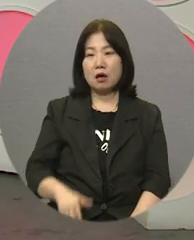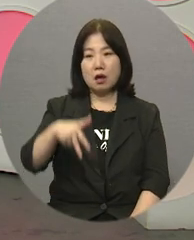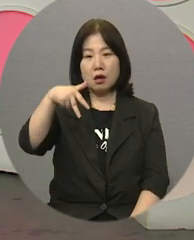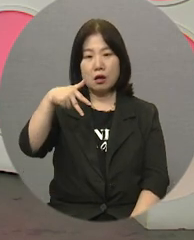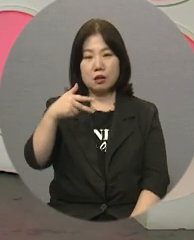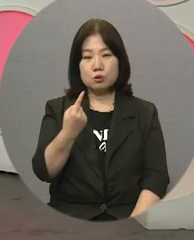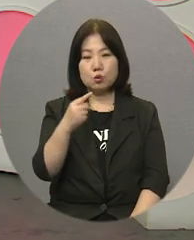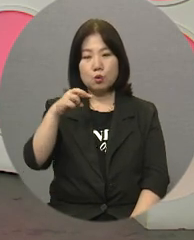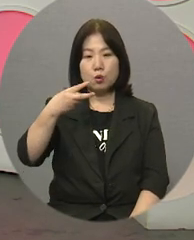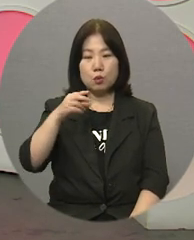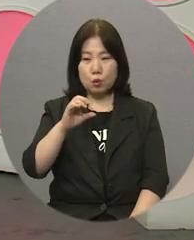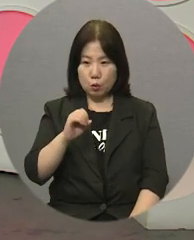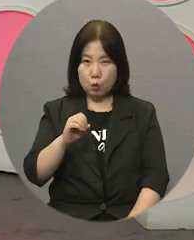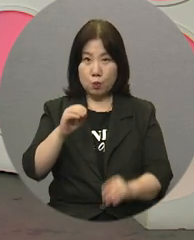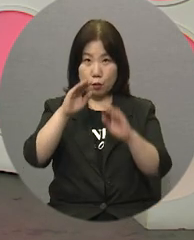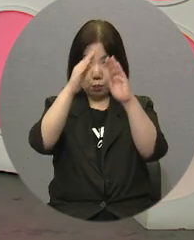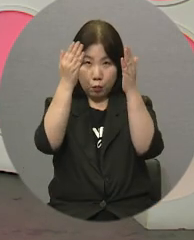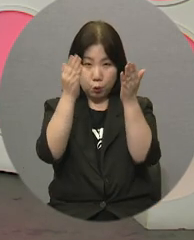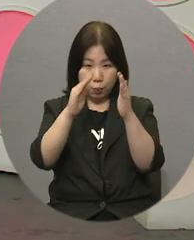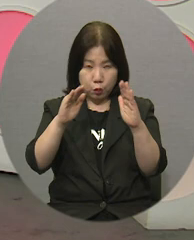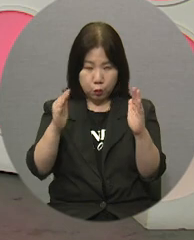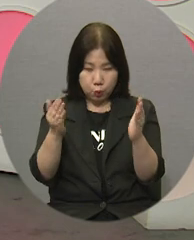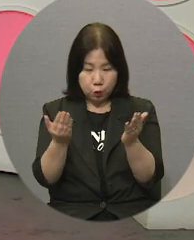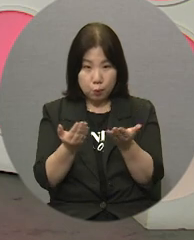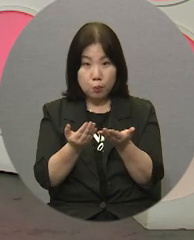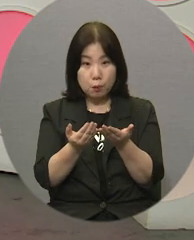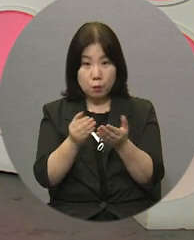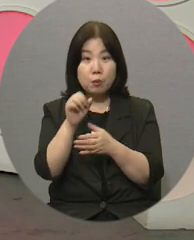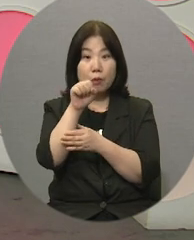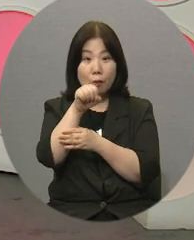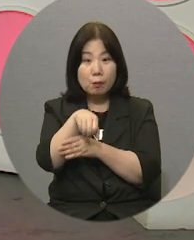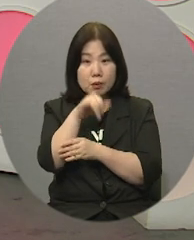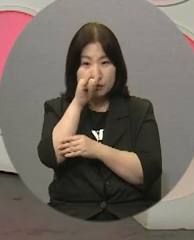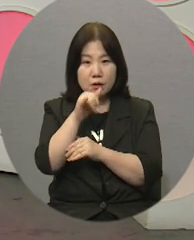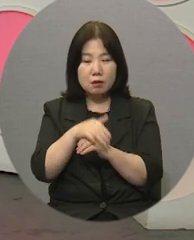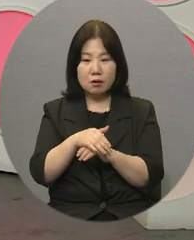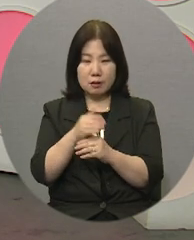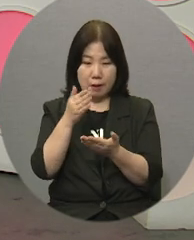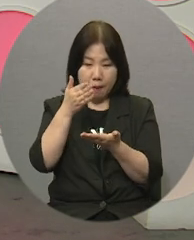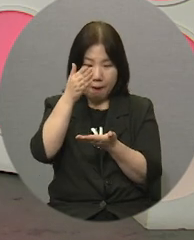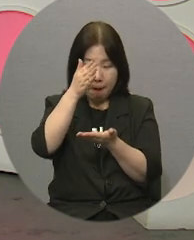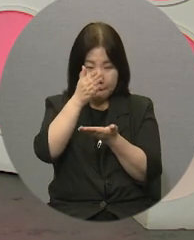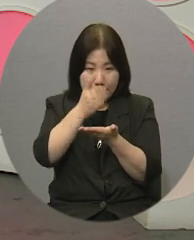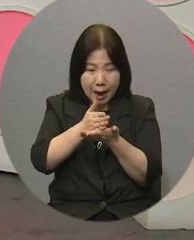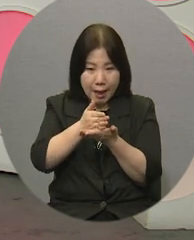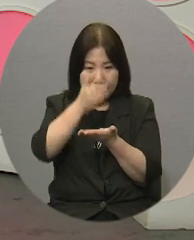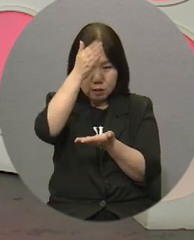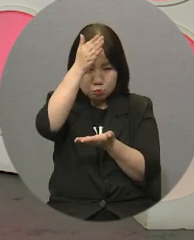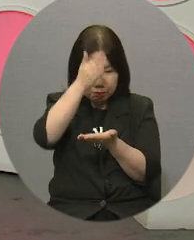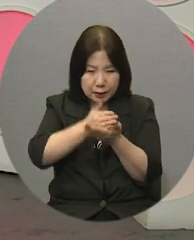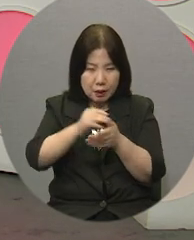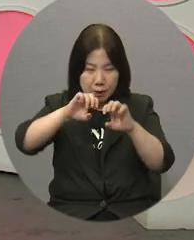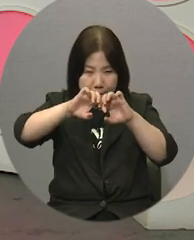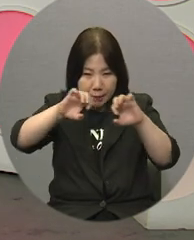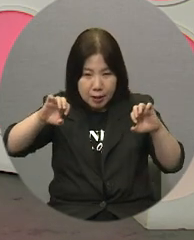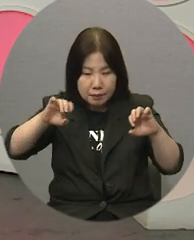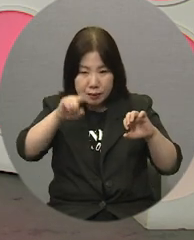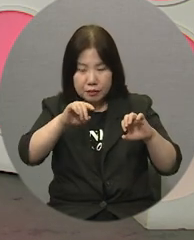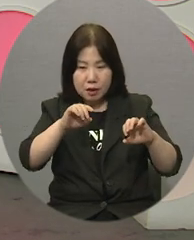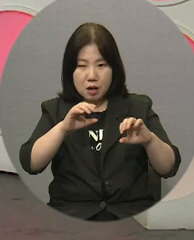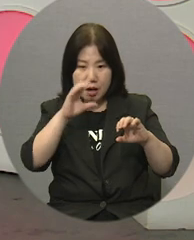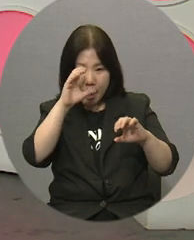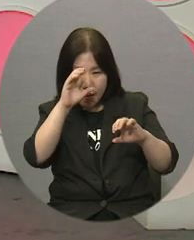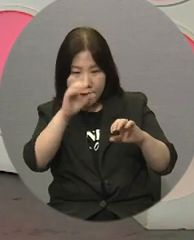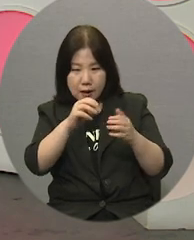요렇게 팔자처럼 생긴 게 있어요. 네네네네. 그거를 저희 아빠가 반을 딱 쪼개서 안에 알맹이를 다 꺼내요. 그래서 그걸